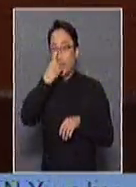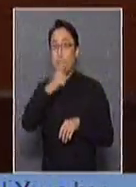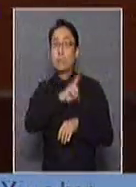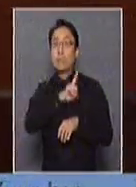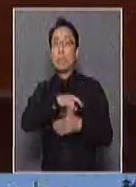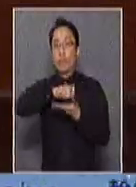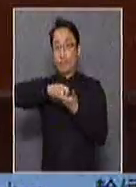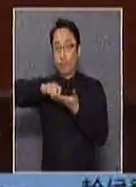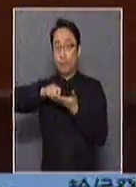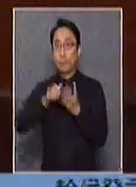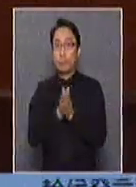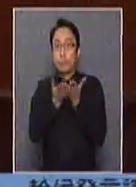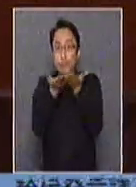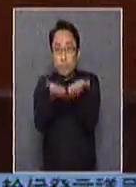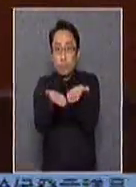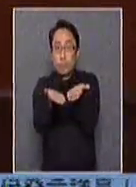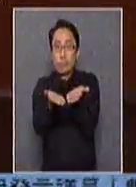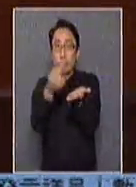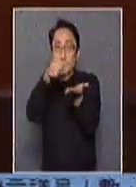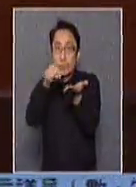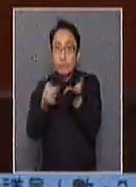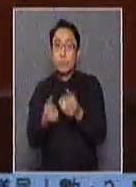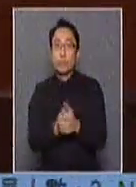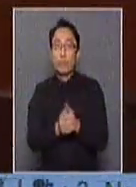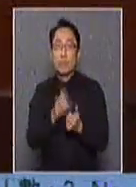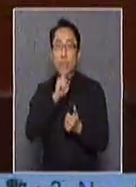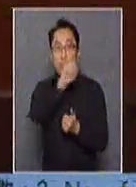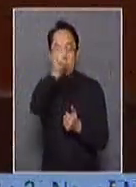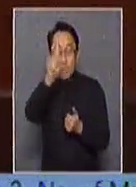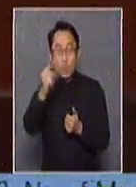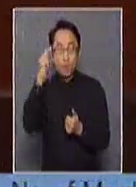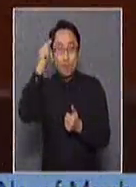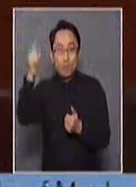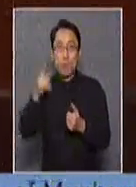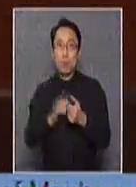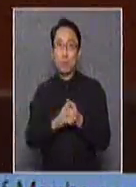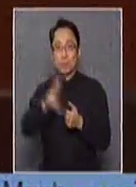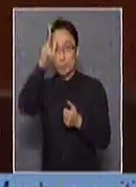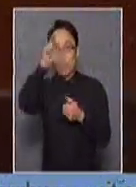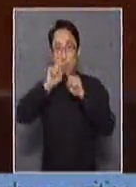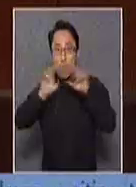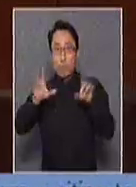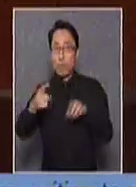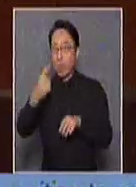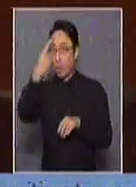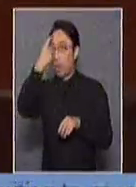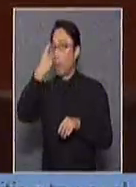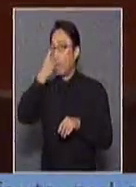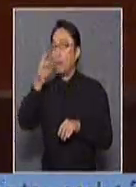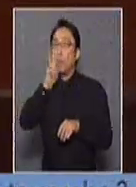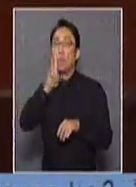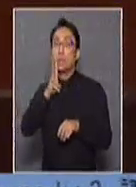表。有人就奢望施政報告可以成為梁振英的偉歌，即是